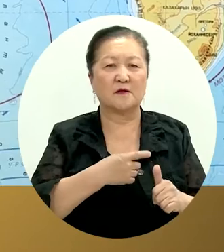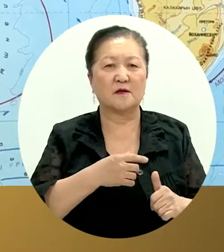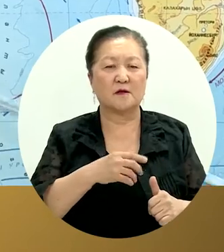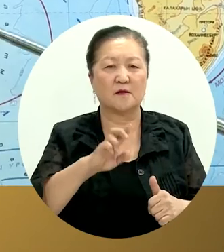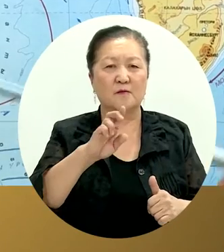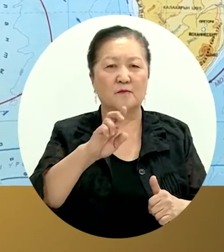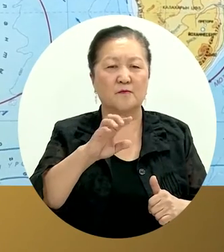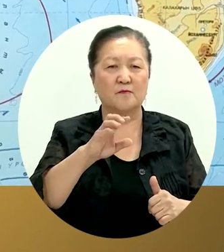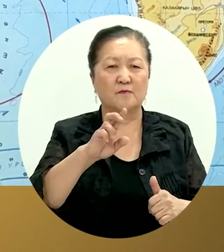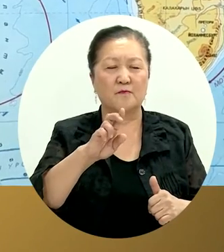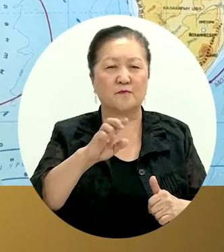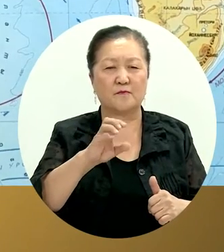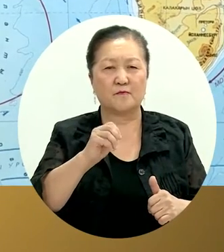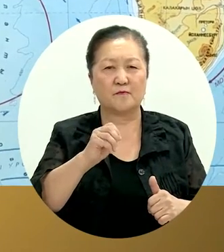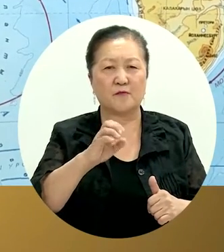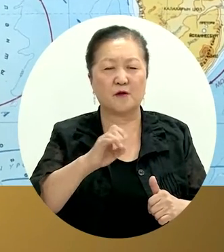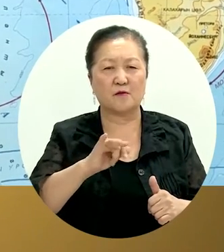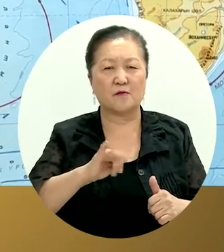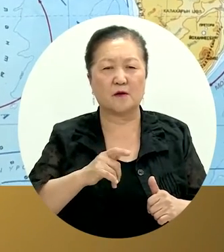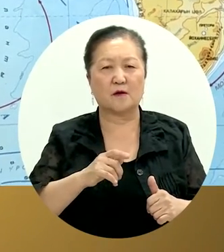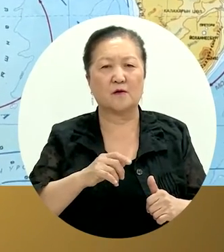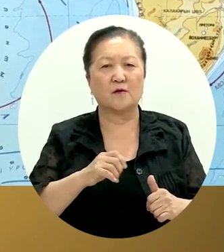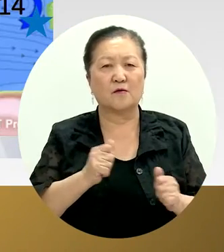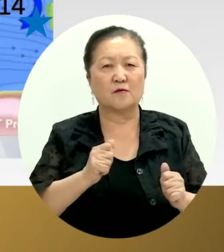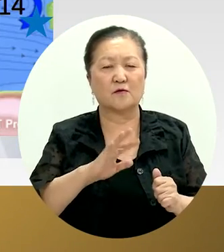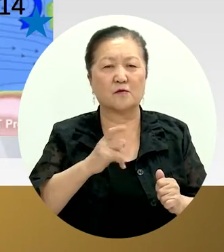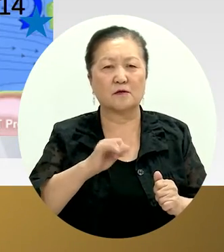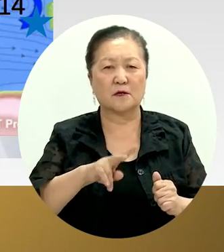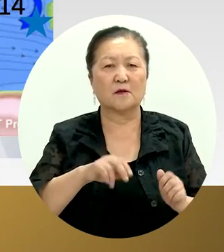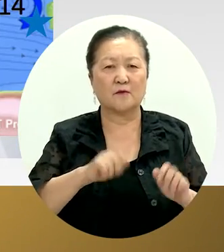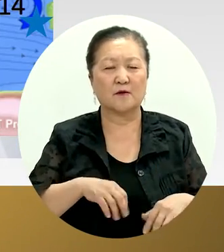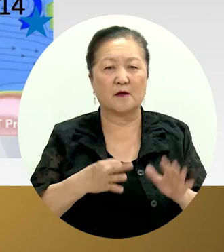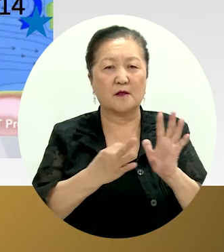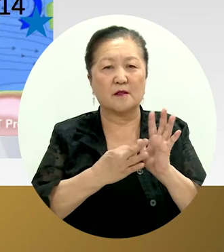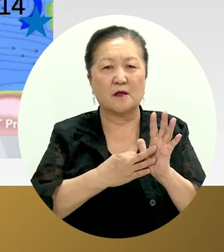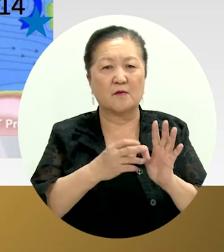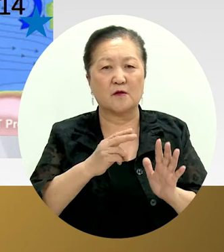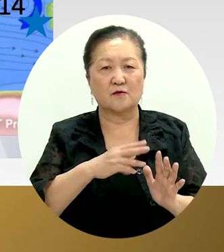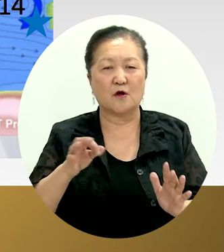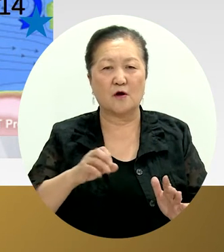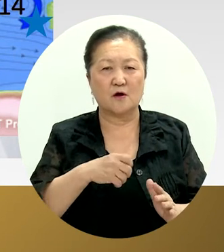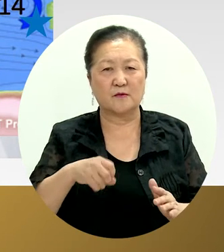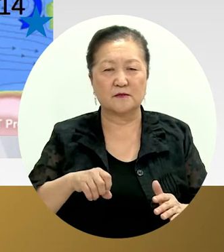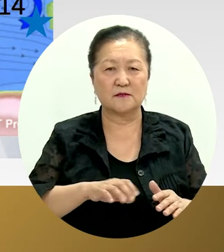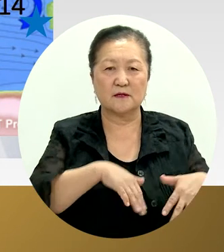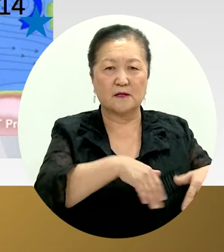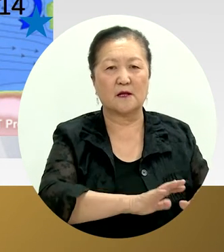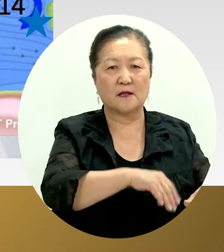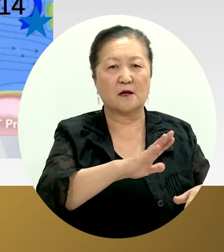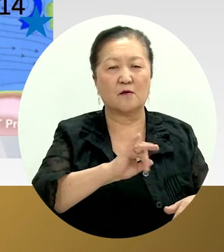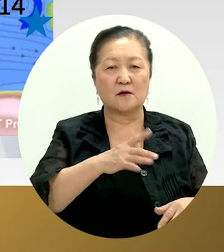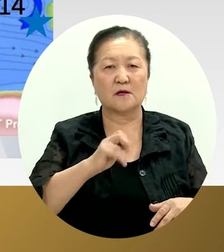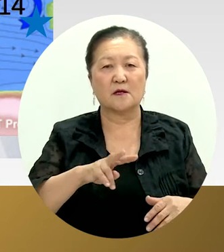нь Перугийн хүйт урсгал байна. Хүйт урсгал байна тий. За 8-ын дагаар тэмдэглэсэн далайн урсгалын нэрийг хараарай